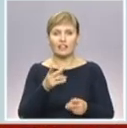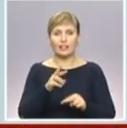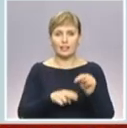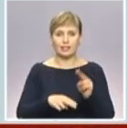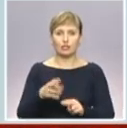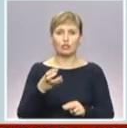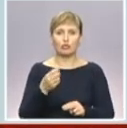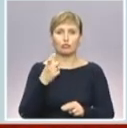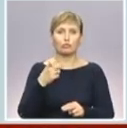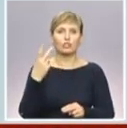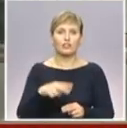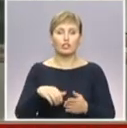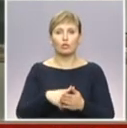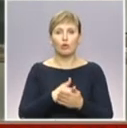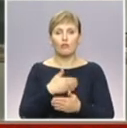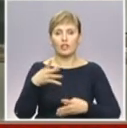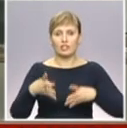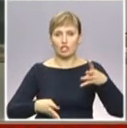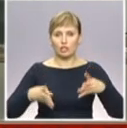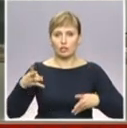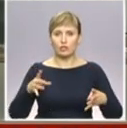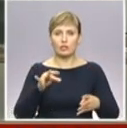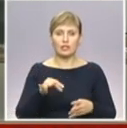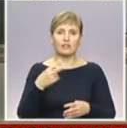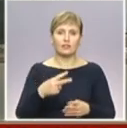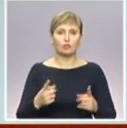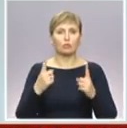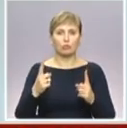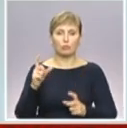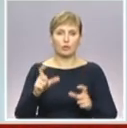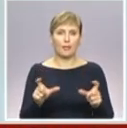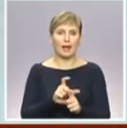строительства еще 120 новых жилых комплексов или 20 крупных торговых центров.